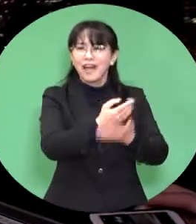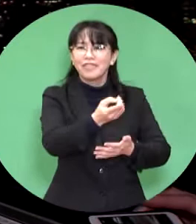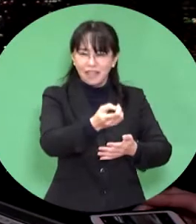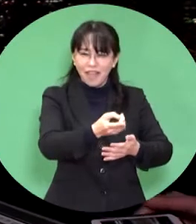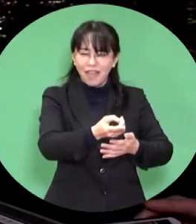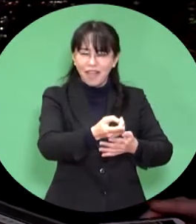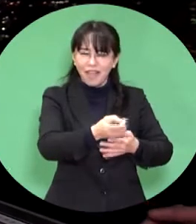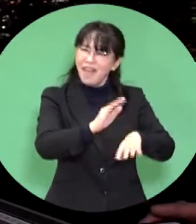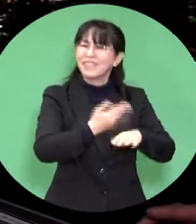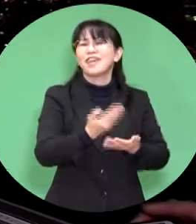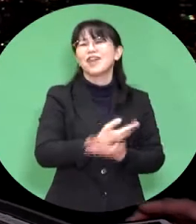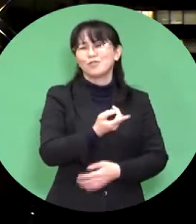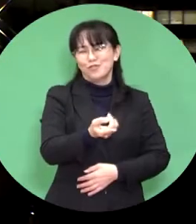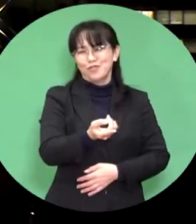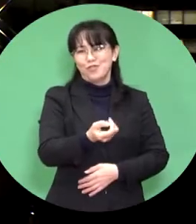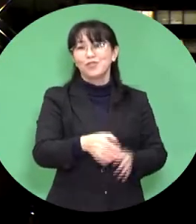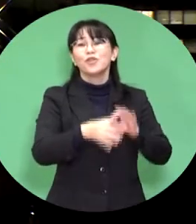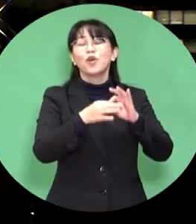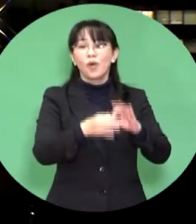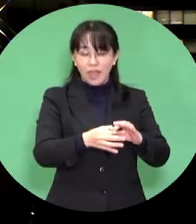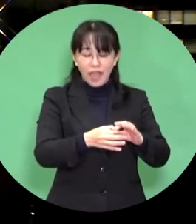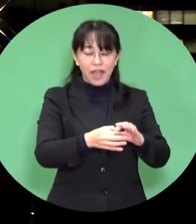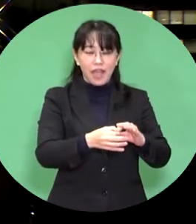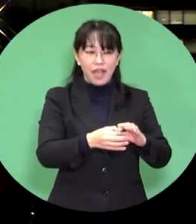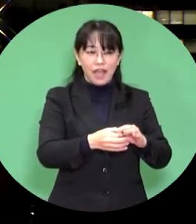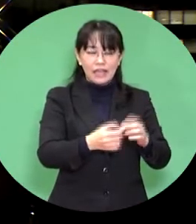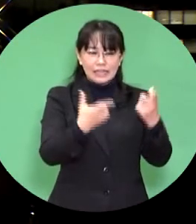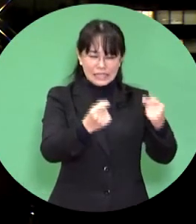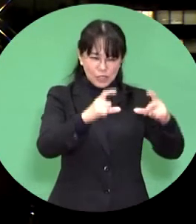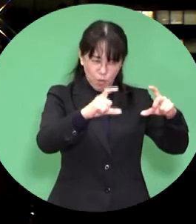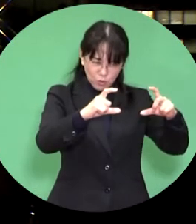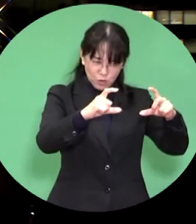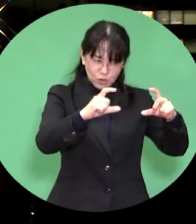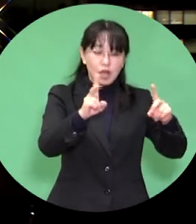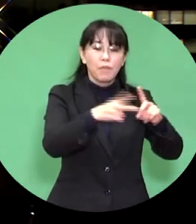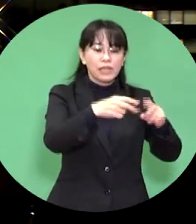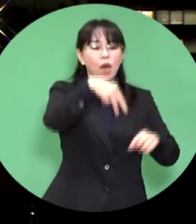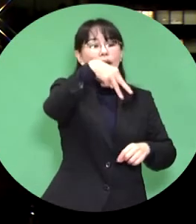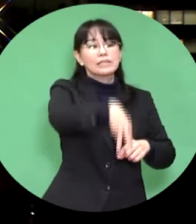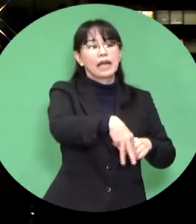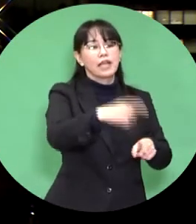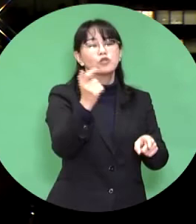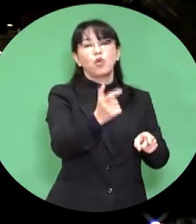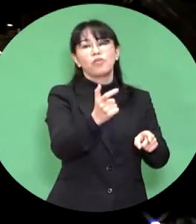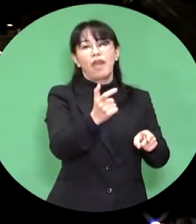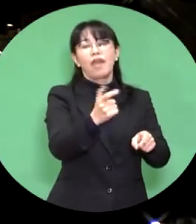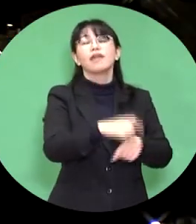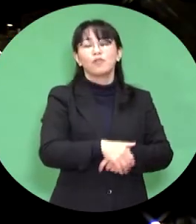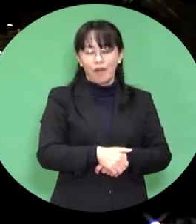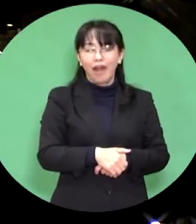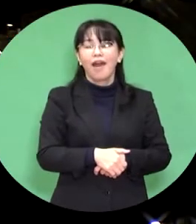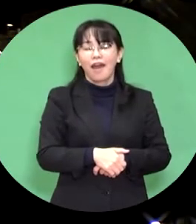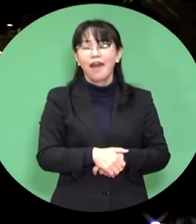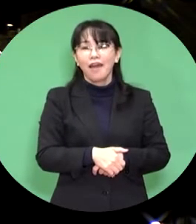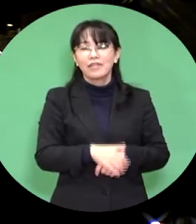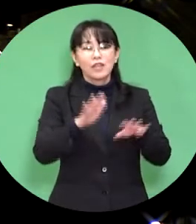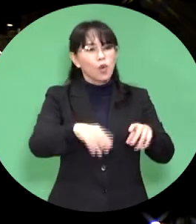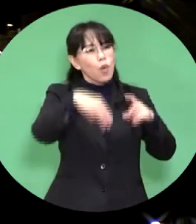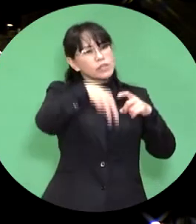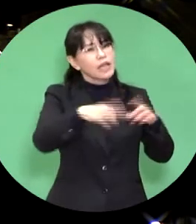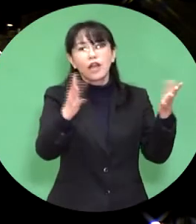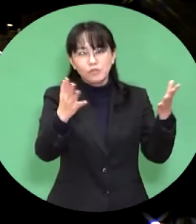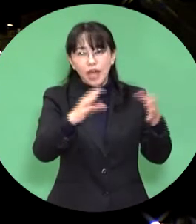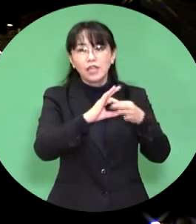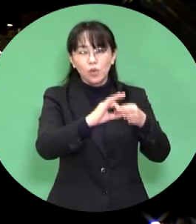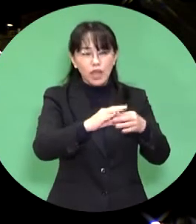まく映らないので、はい、なるべくしっかり持つ、もしくはこう三脚で固定するとか、まあ、今日は多分三脚ないのでちょっとでも動かないように固